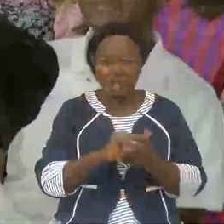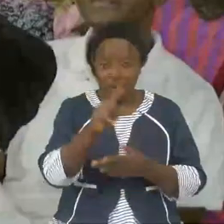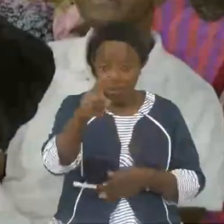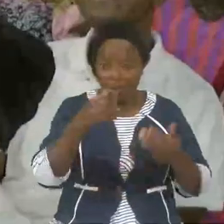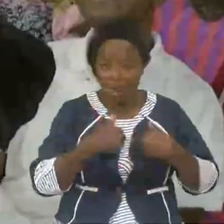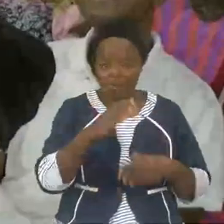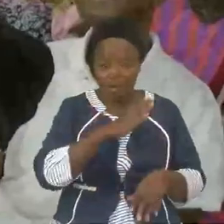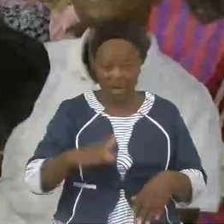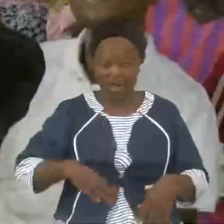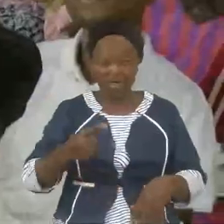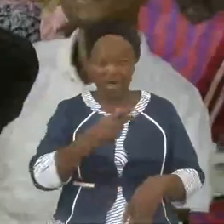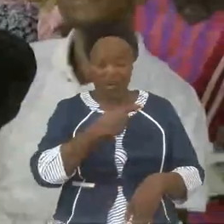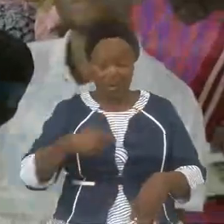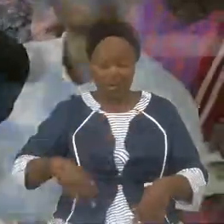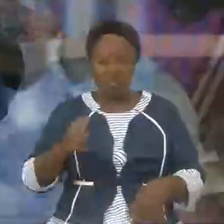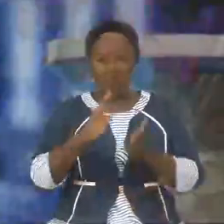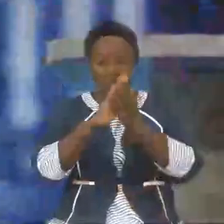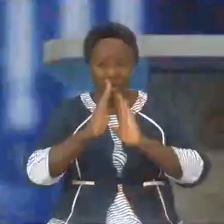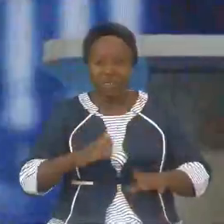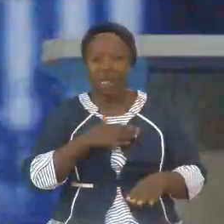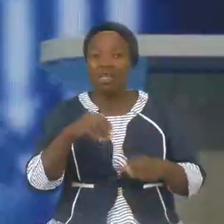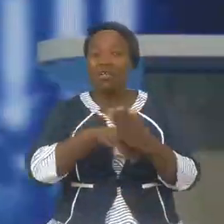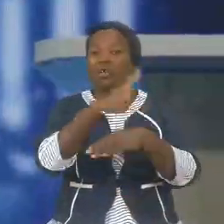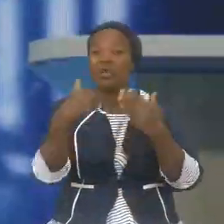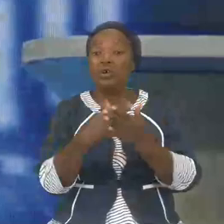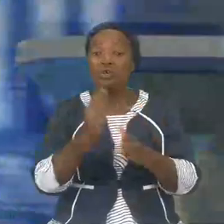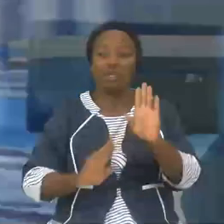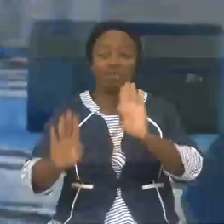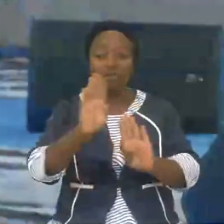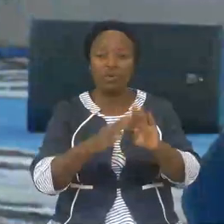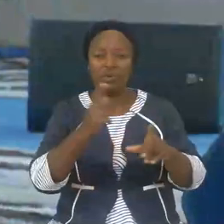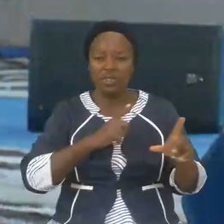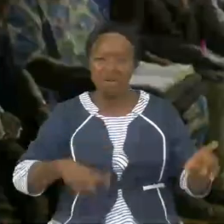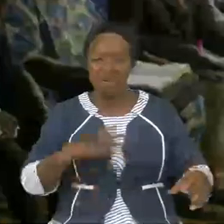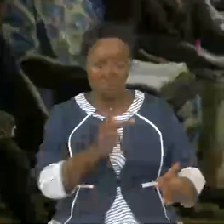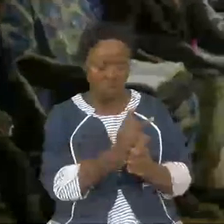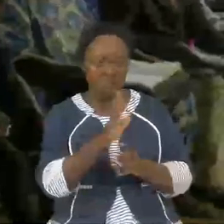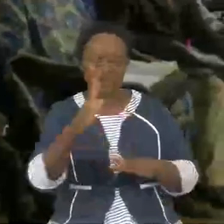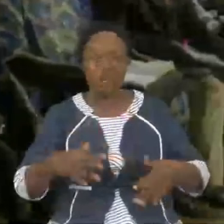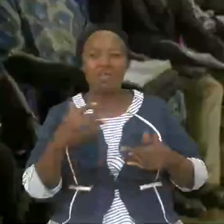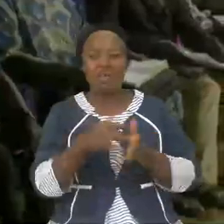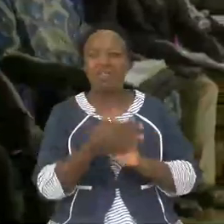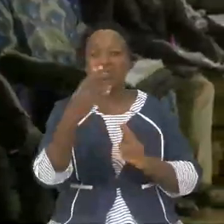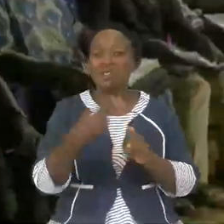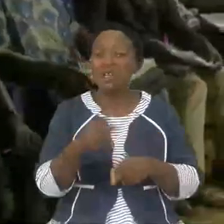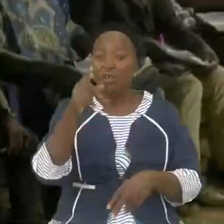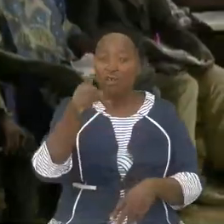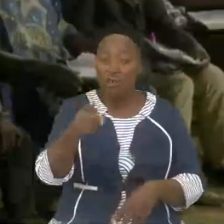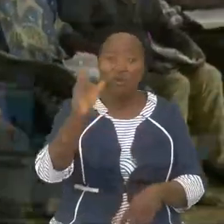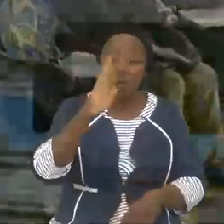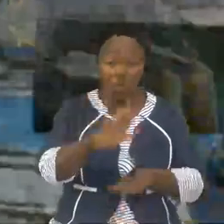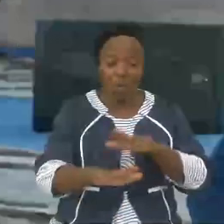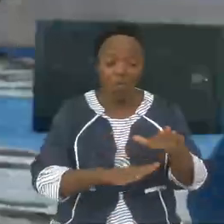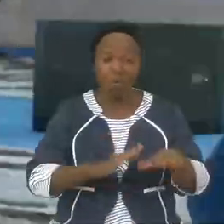Christ, le prince de la paix. Et dans toute cette détresse, le Seigneur vous préservera.